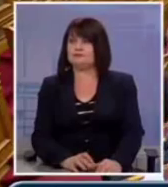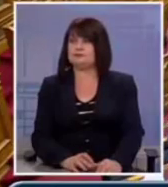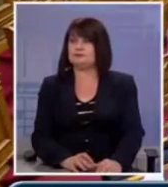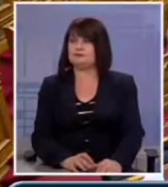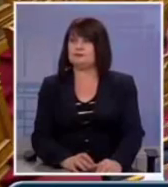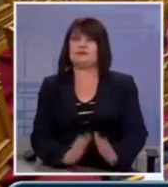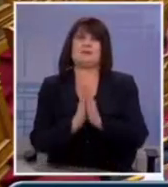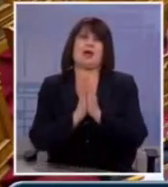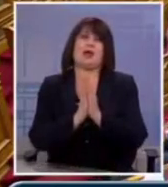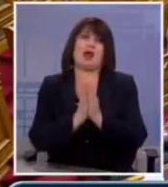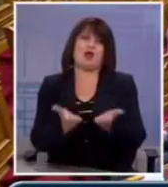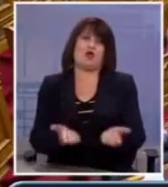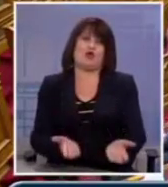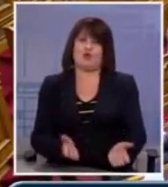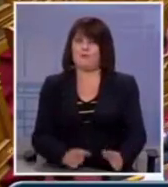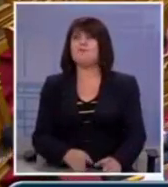Κύριε Πρόεδρε.